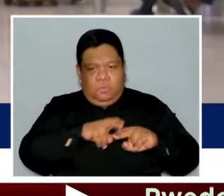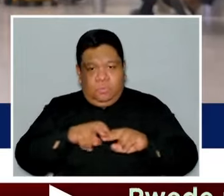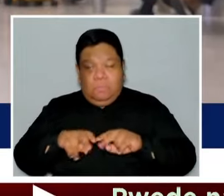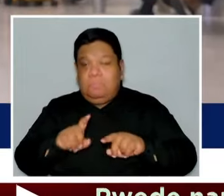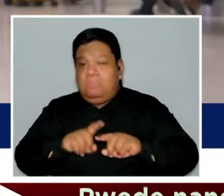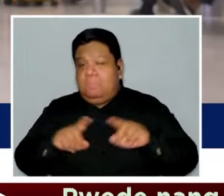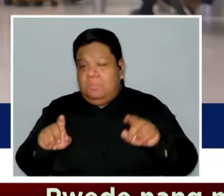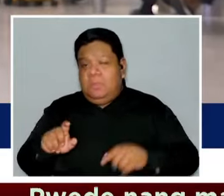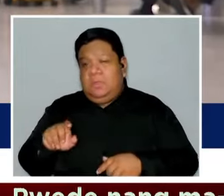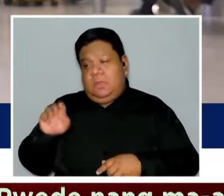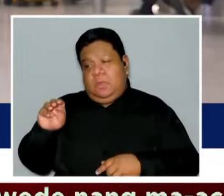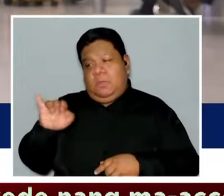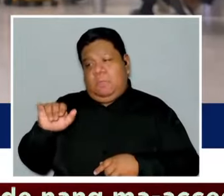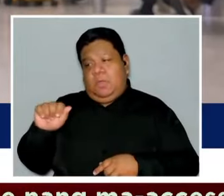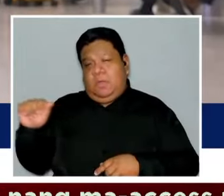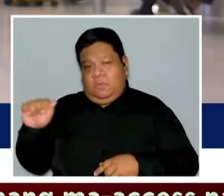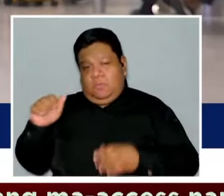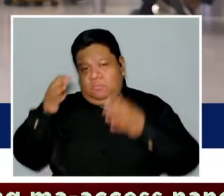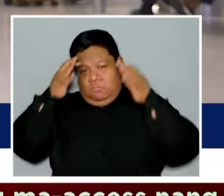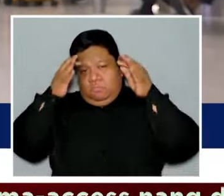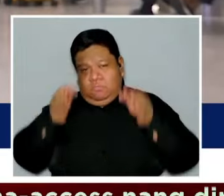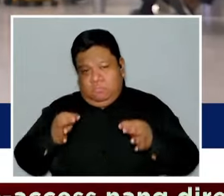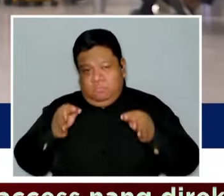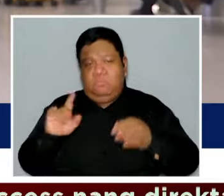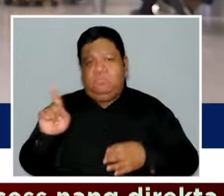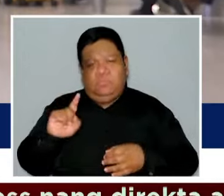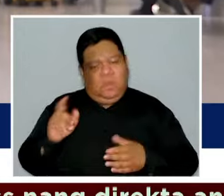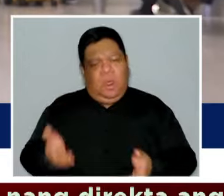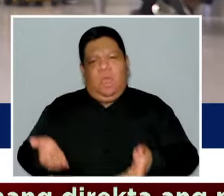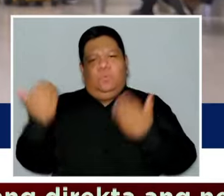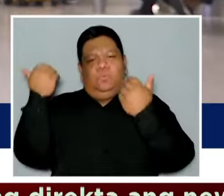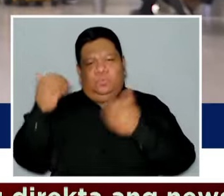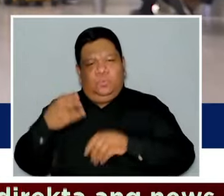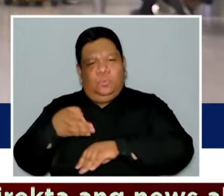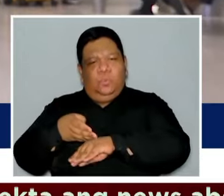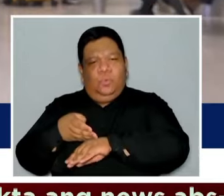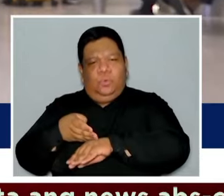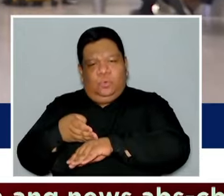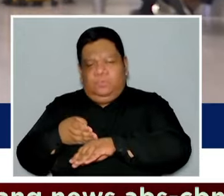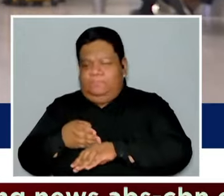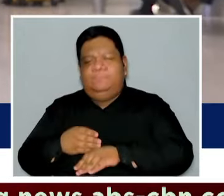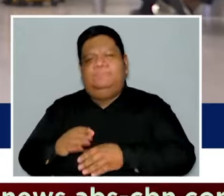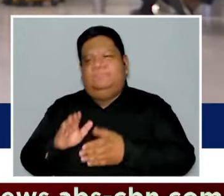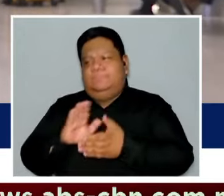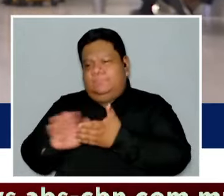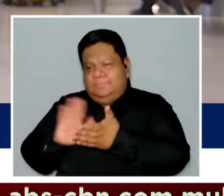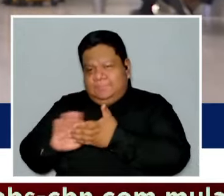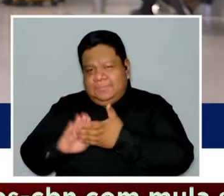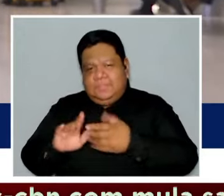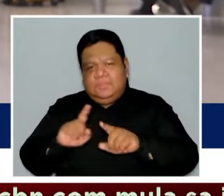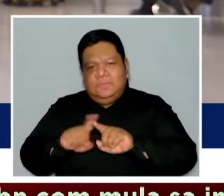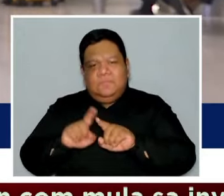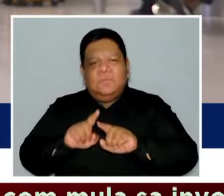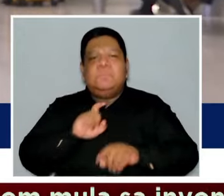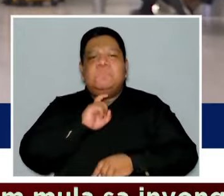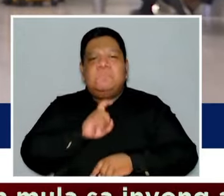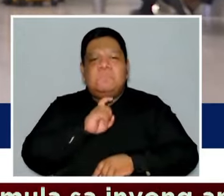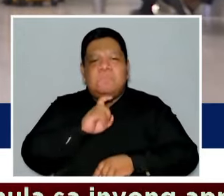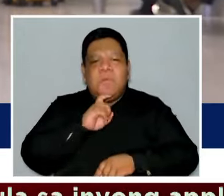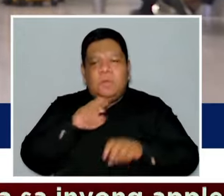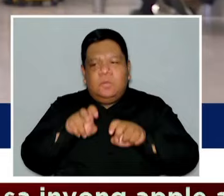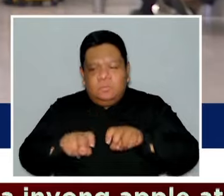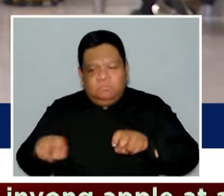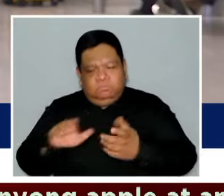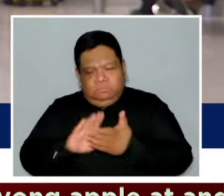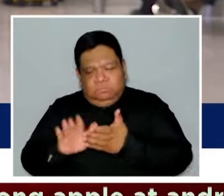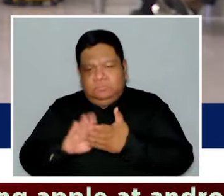ng MIAA, alisin ang ratan sa Terminal 2, linisin ang mga metal chairs sa Terminal 3 at iba pang airport para hindi na